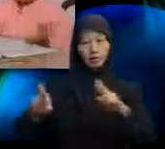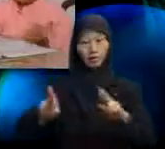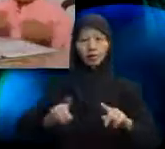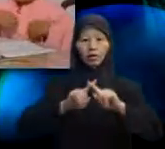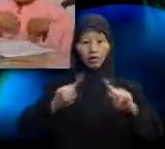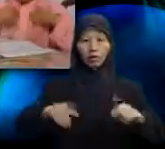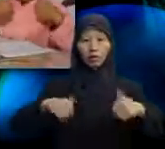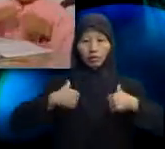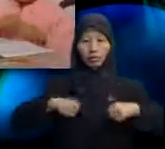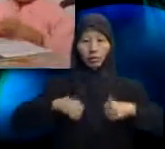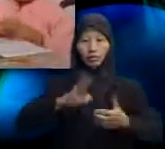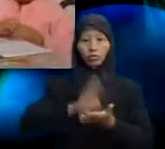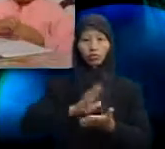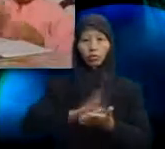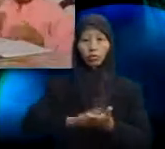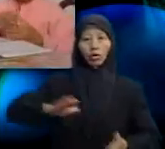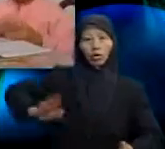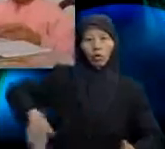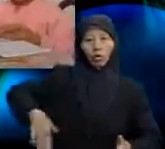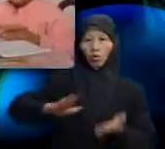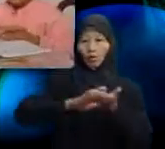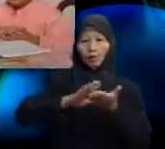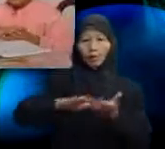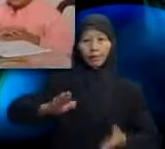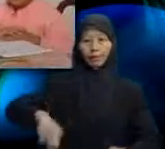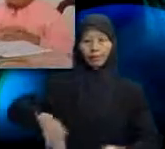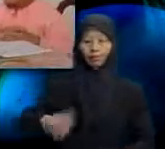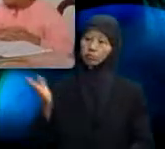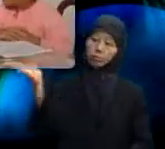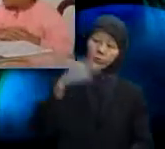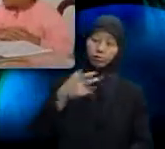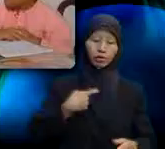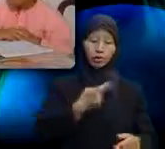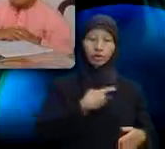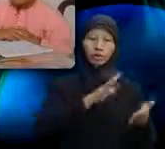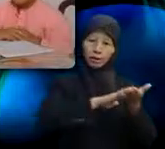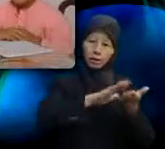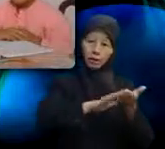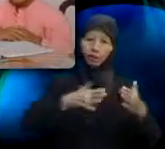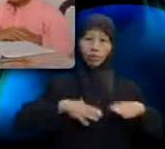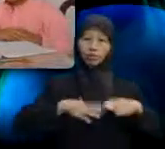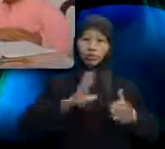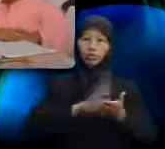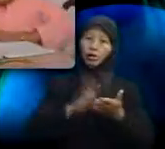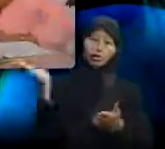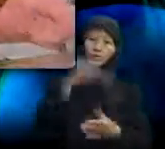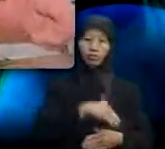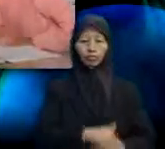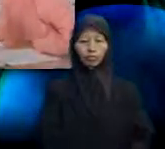Tapi pakaian sekolah belum saya kemaskan lagi. Jom bang, kita kemas pakaian sekolah. Jom.